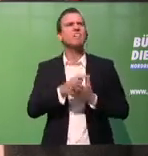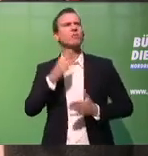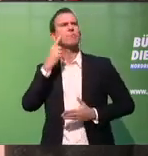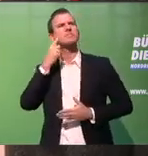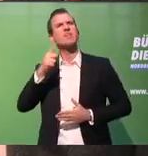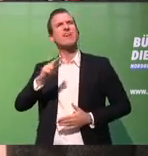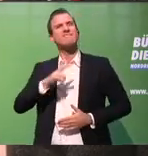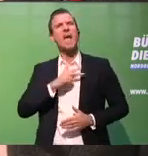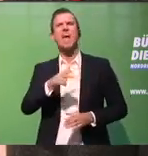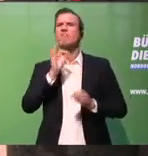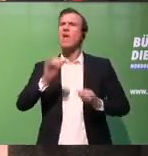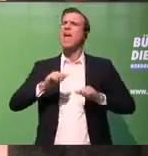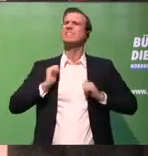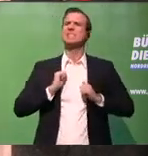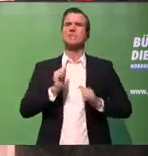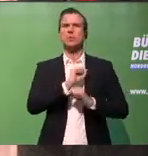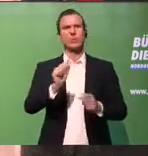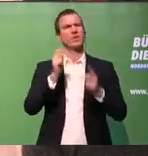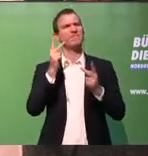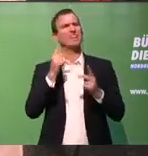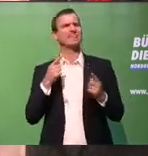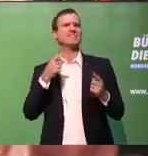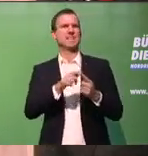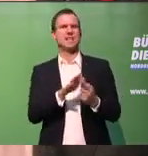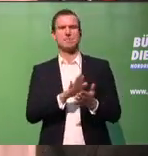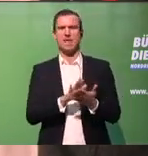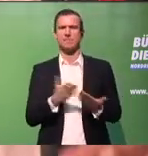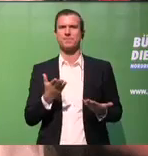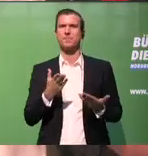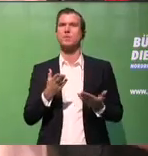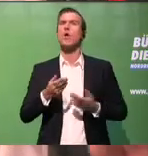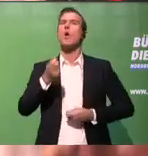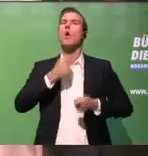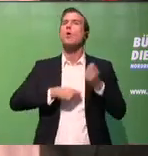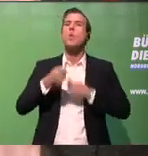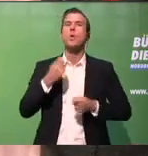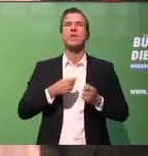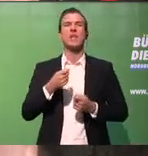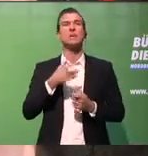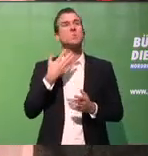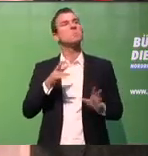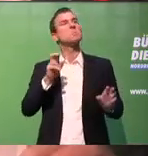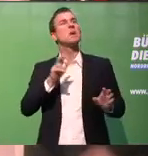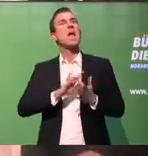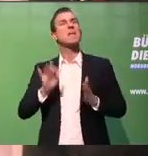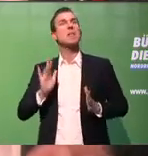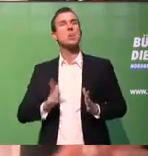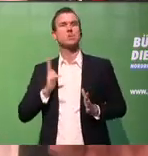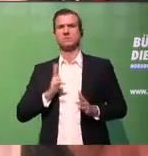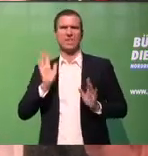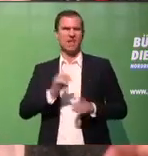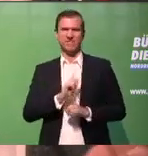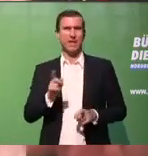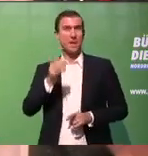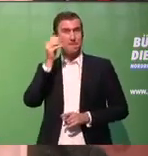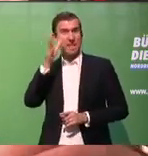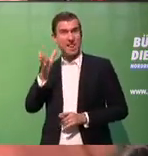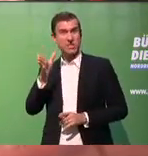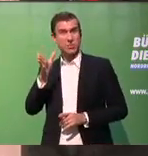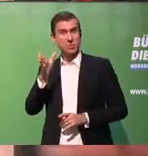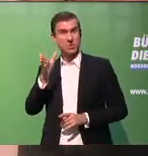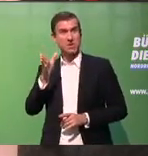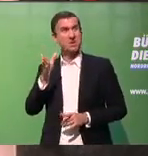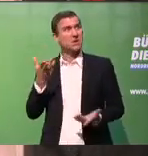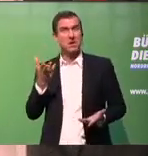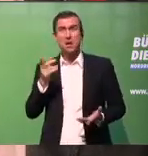echte existenzsichernde Ziele sind? Ökologie darf kein Luxus mehr sein. Bildung darf kein Gut mehr nur